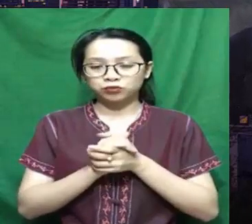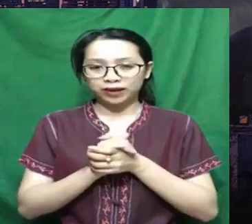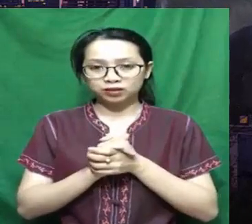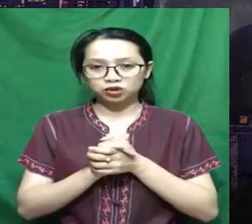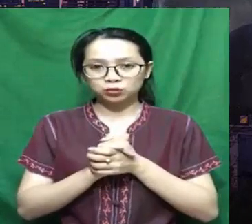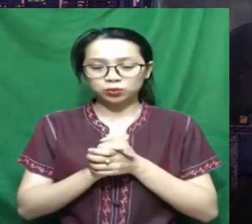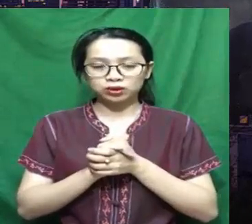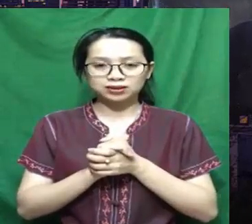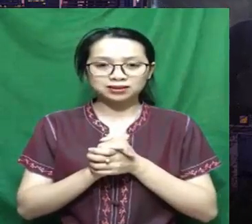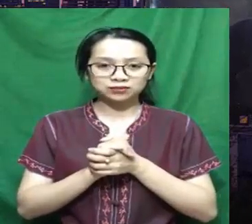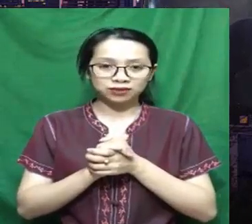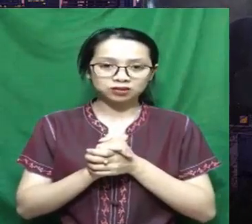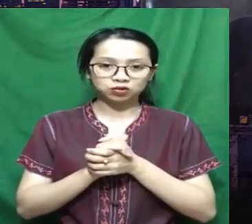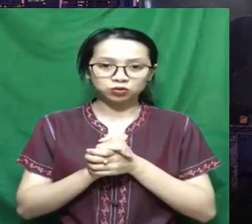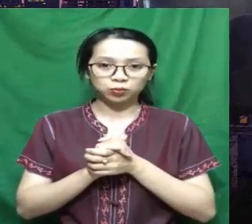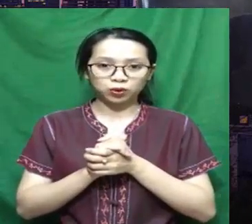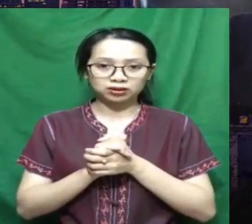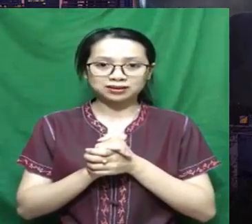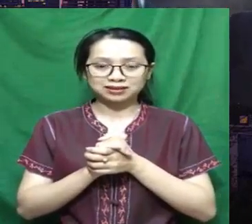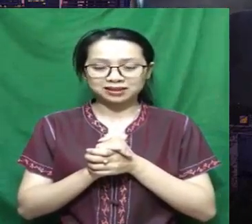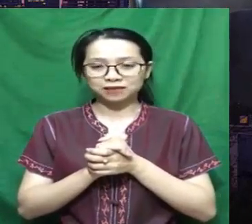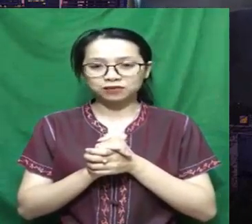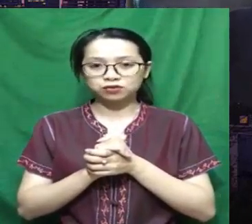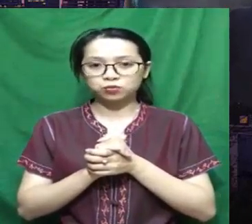chose n'apparaît pas sur le scan?